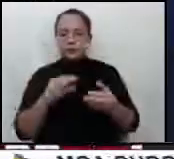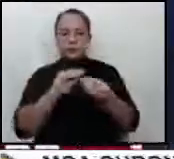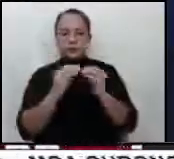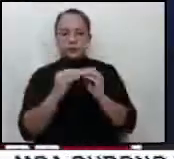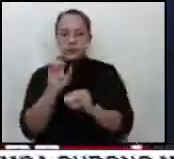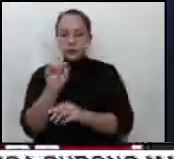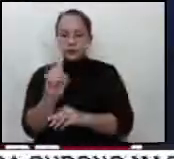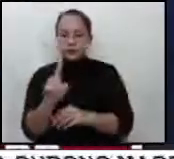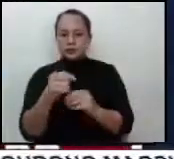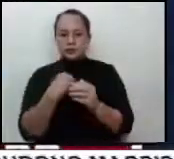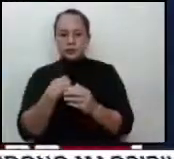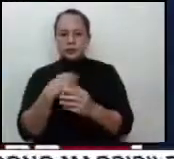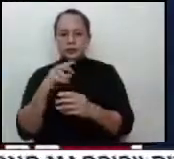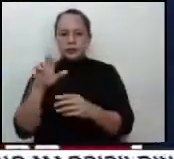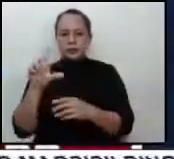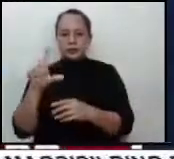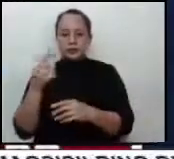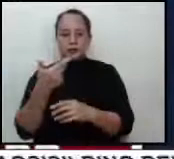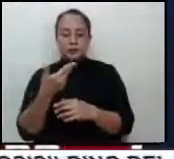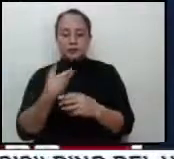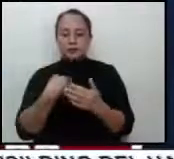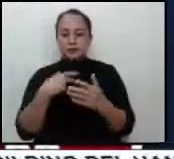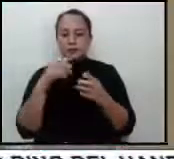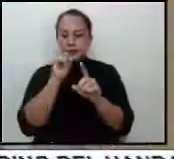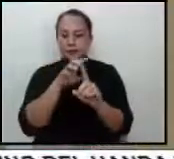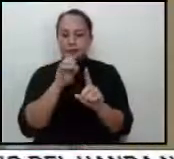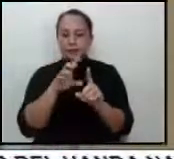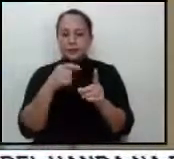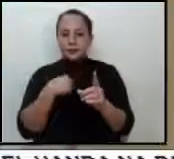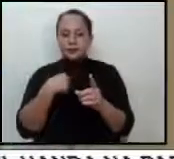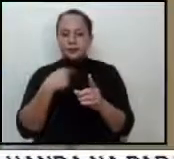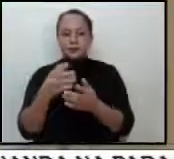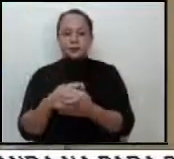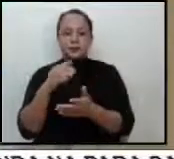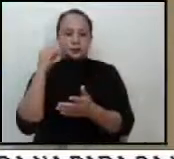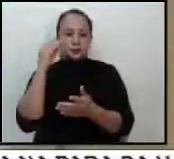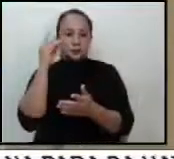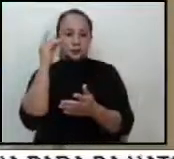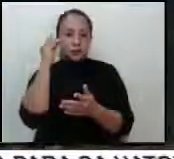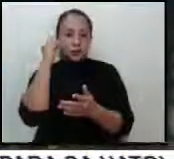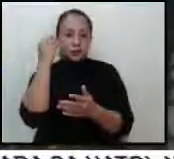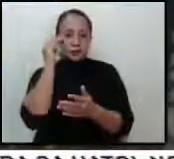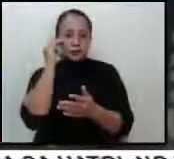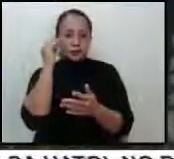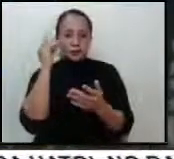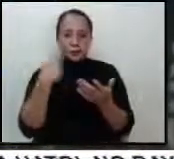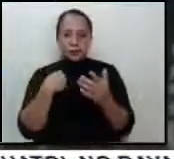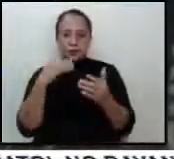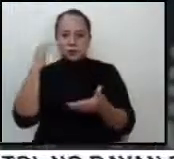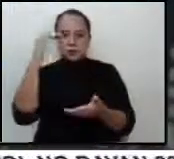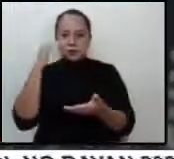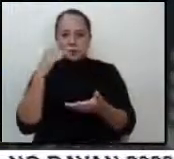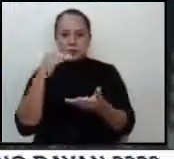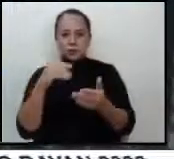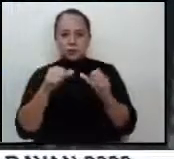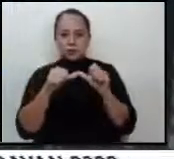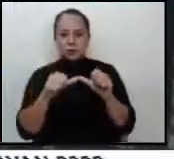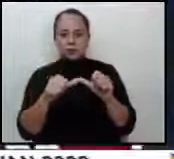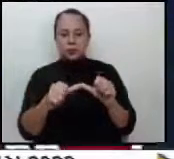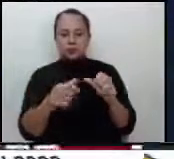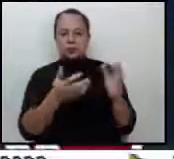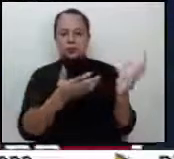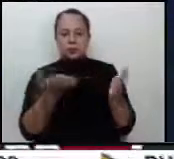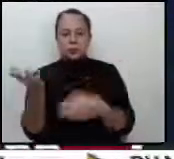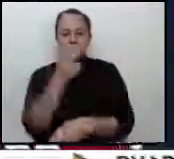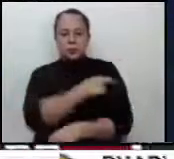handa briefing, sinabi ni PHP President Dr. Jose de Grano na nananatiling mababa ang bilang ng mga pasyenteng na-admit sa mga pribadong